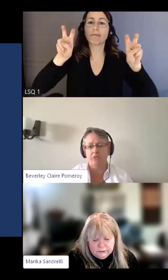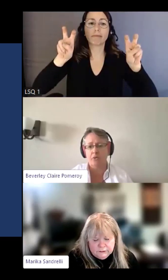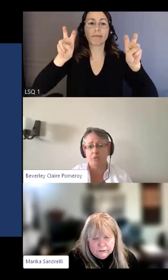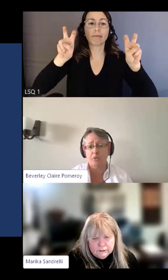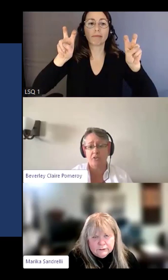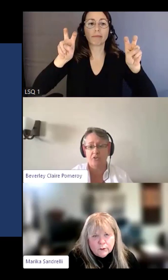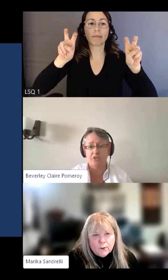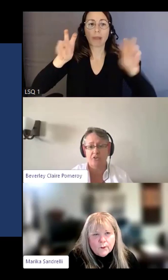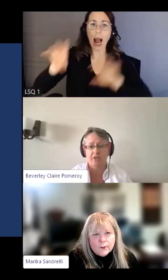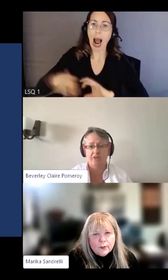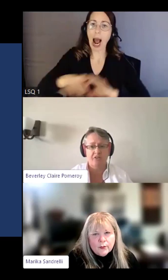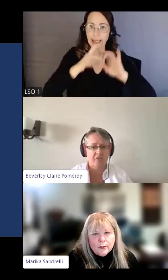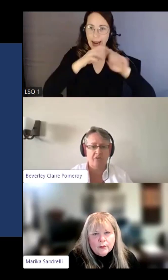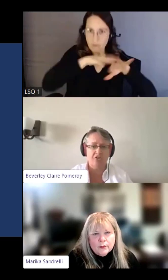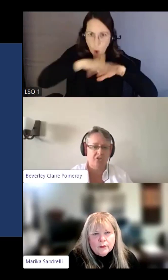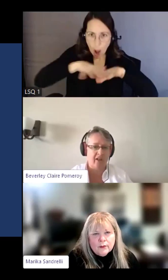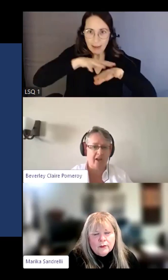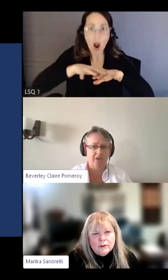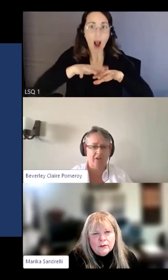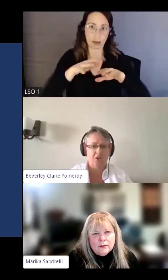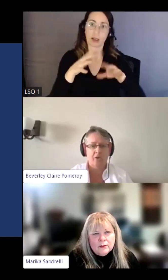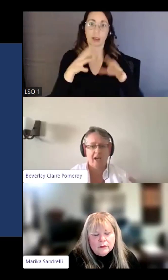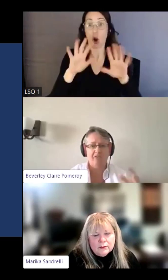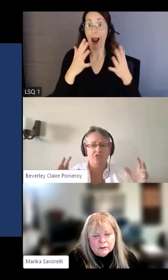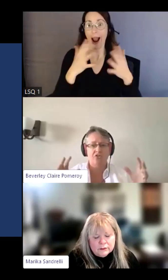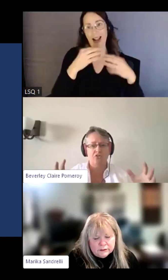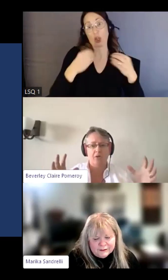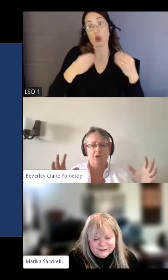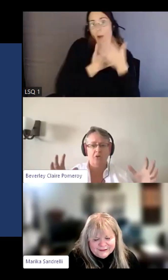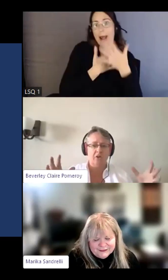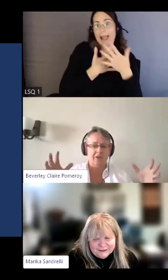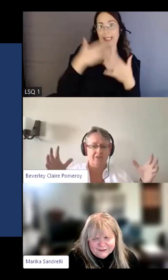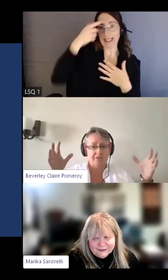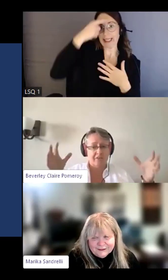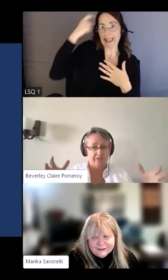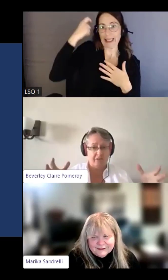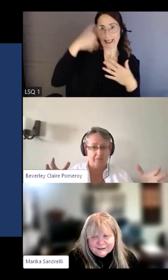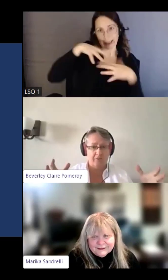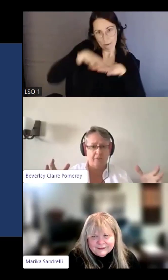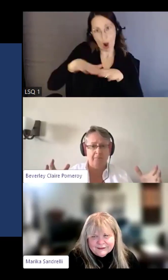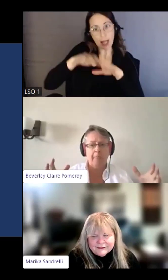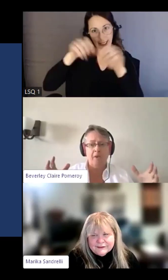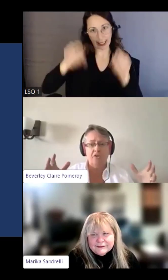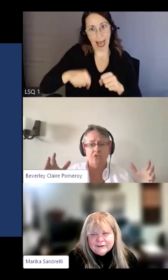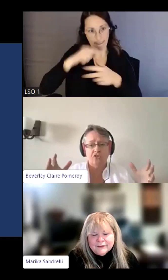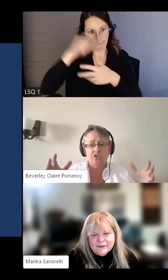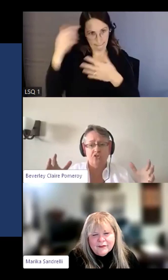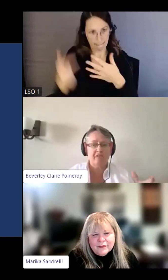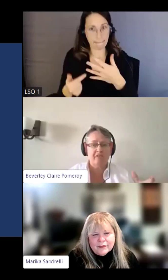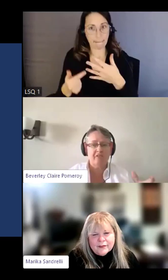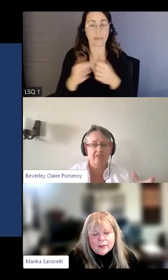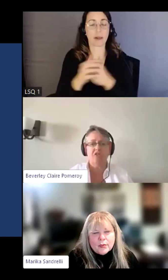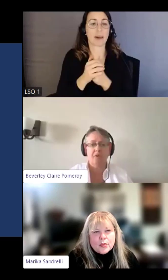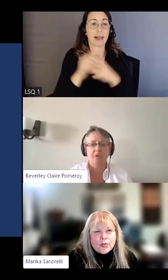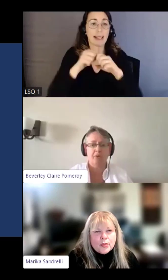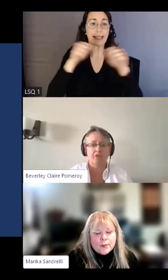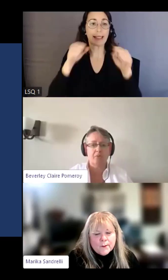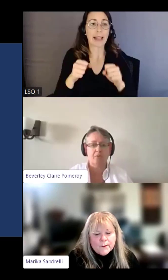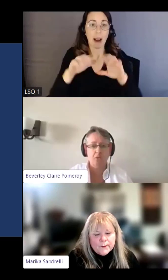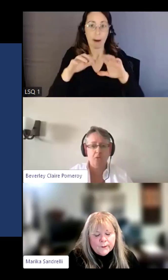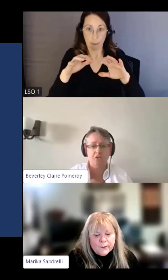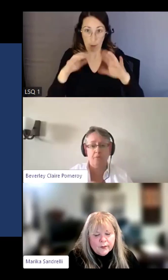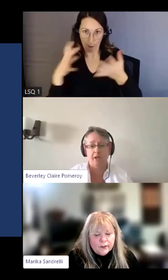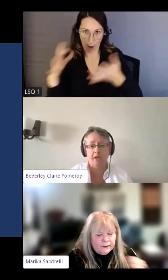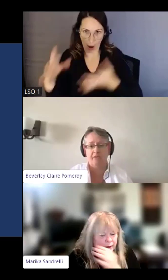voir qu'il y a en fait ces systèmes qui s'organisent autour du traumatisme. Donc, tout comme les vies des gens sont